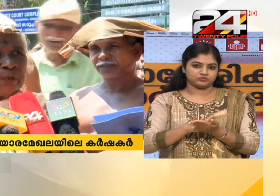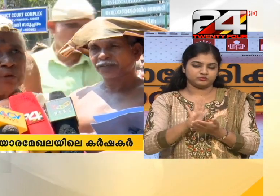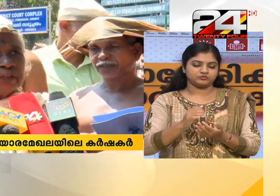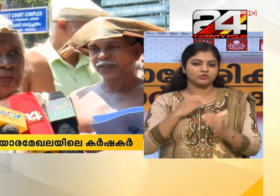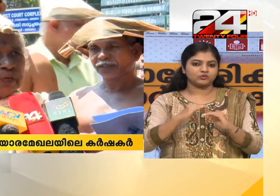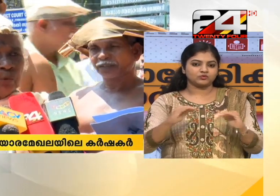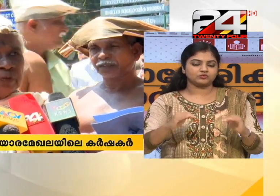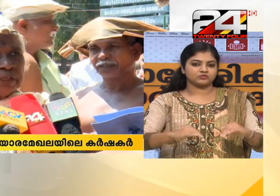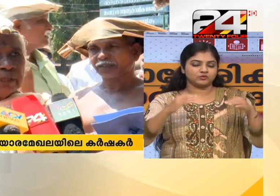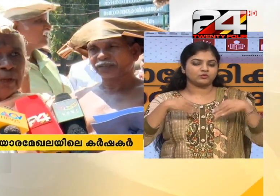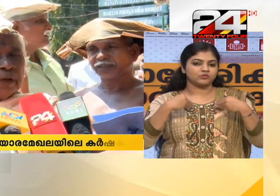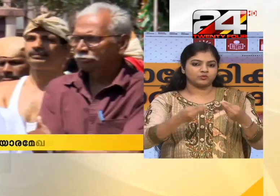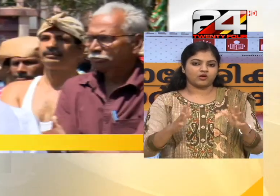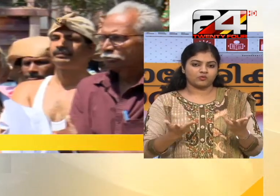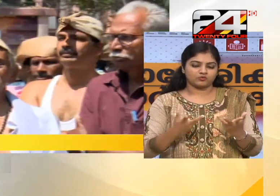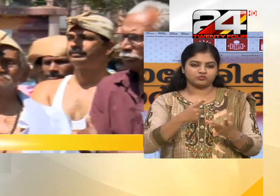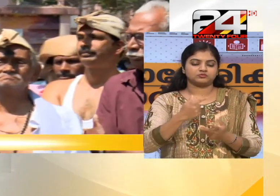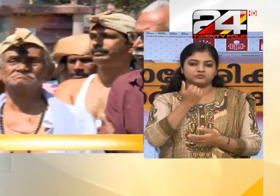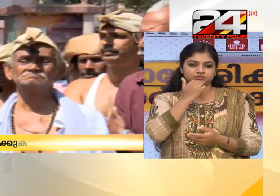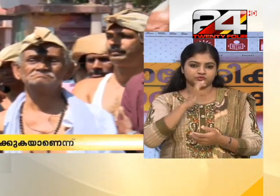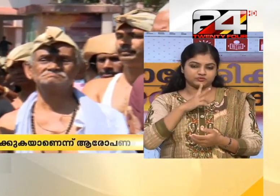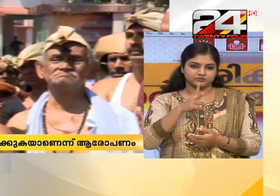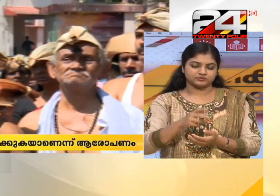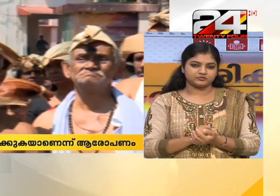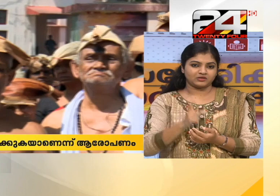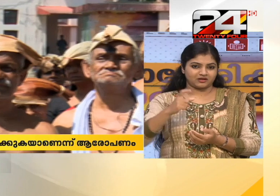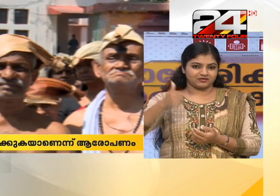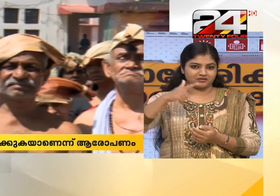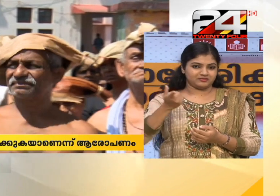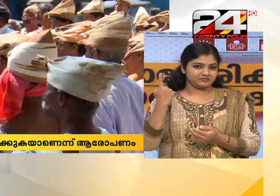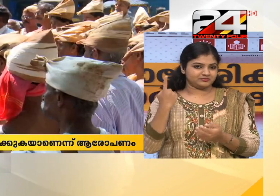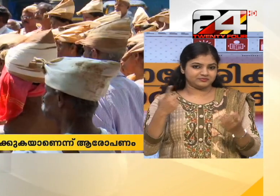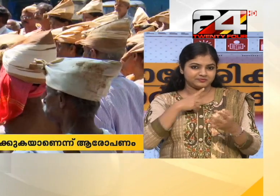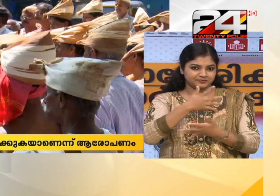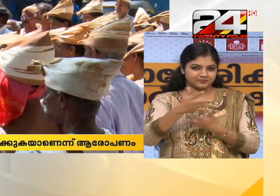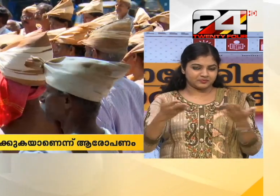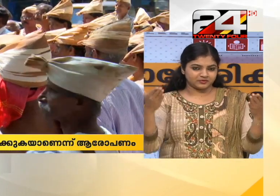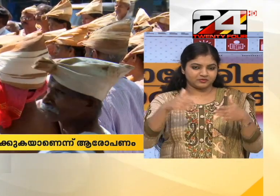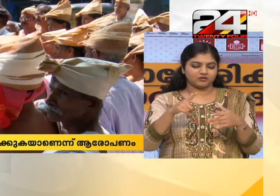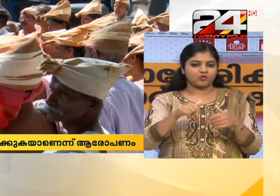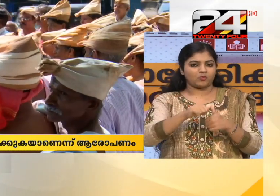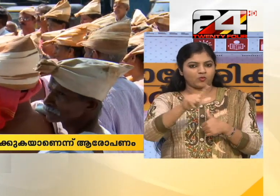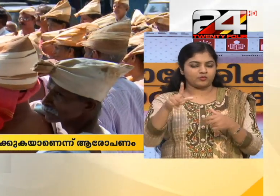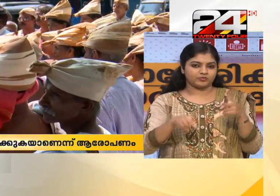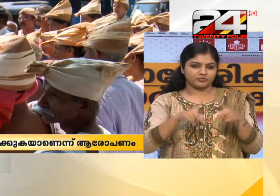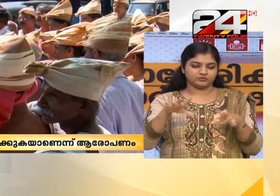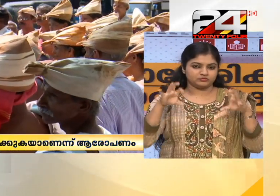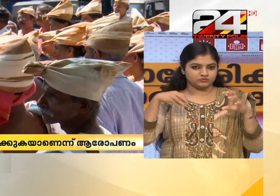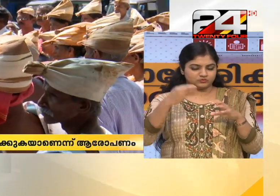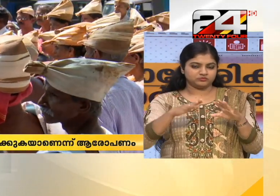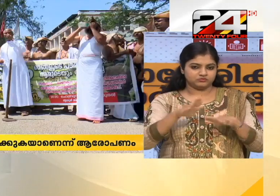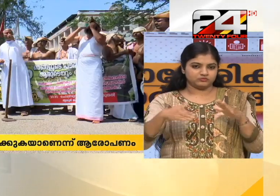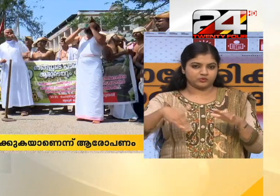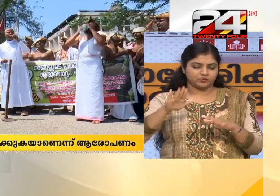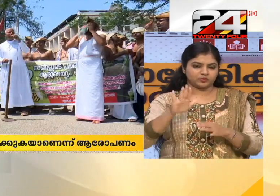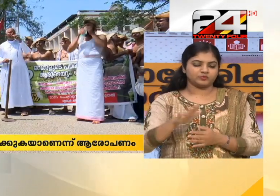എന്നല്ലാതെ ഒരു തെറ്റും ഞങ്ങൾ ഈ ഭൂമിയിൽ ചെയ്തിട്ടില്ല. എന്നാൽ കഴിഞ്ഞ ദിവസം കളക്ടർ വിളിച്ചു ചേർത്ത വാർത്താ സമ്മേളനത്തിലടക്കം എല്ലാവർക്കും പട്ടയം നൽകുന്നതിനുള്ള നടപടികൾ സ്വീകരിച്ചു